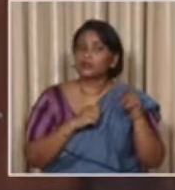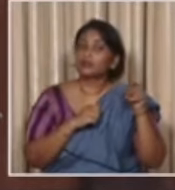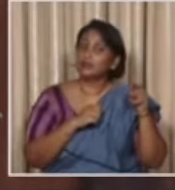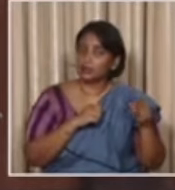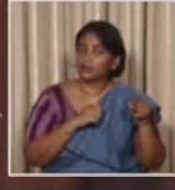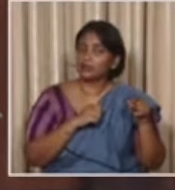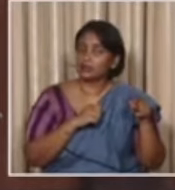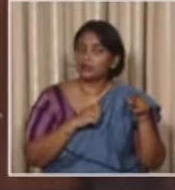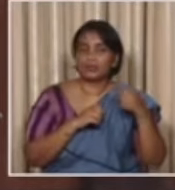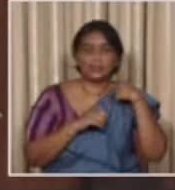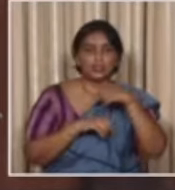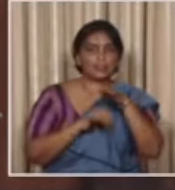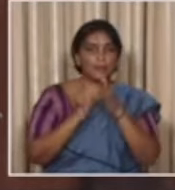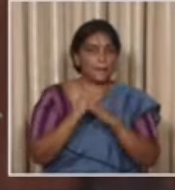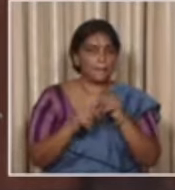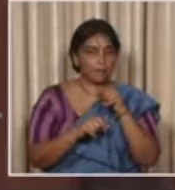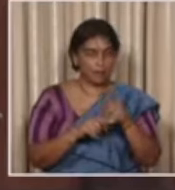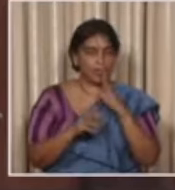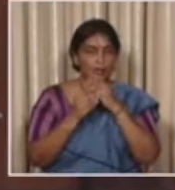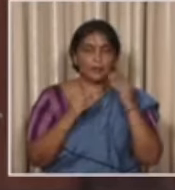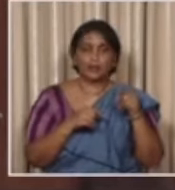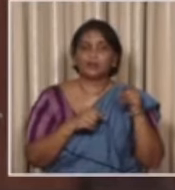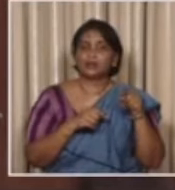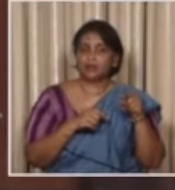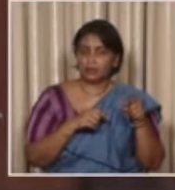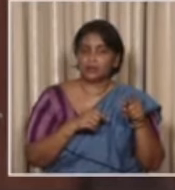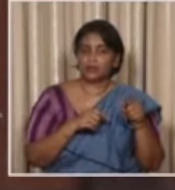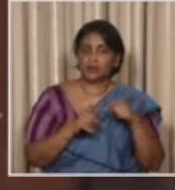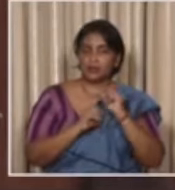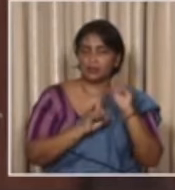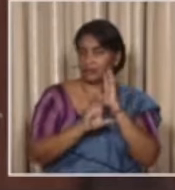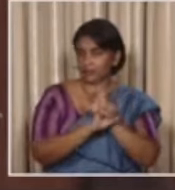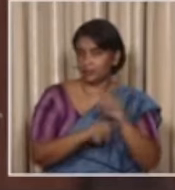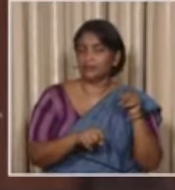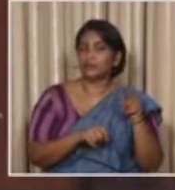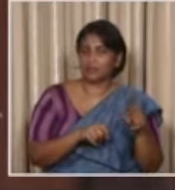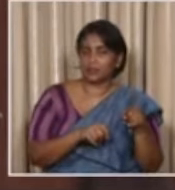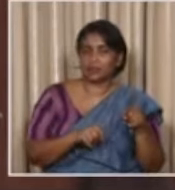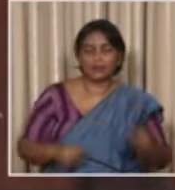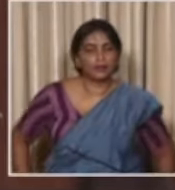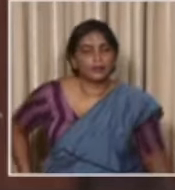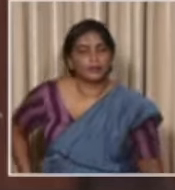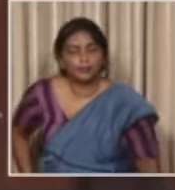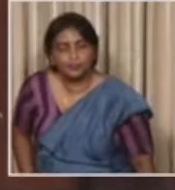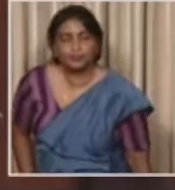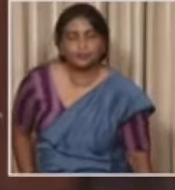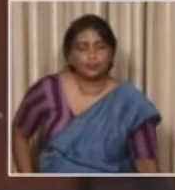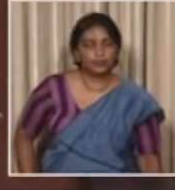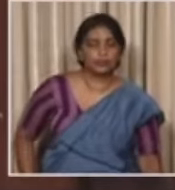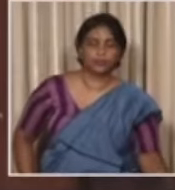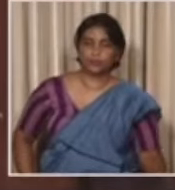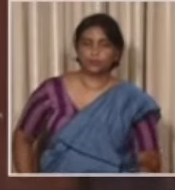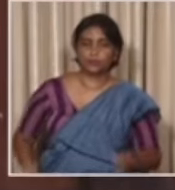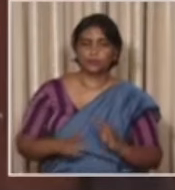මේකේ තියෙනවා මේ සමාජ මාධ්‍යයේ තියෙනවා මේ නිවුස් වල අපේව තියෙනවා මේ තියෙනවා මේ මම මේ සභාගත කන්නම් කිලක්කින් උරවගලයි කඩති පඩුකලයි